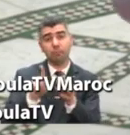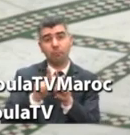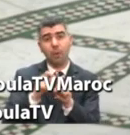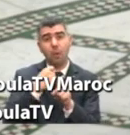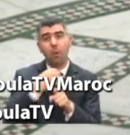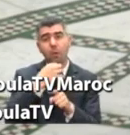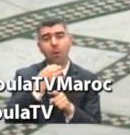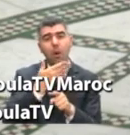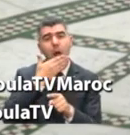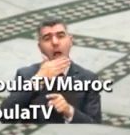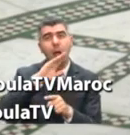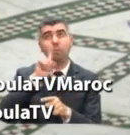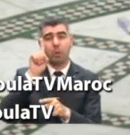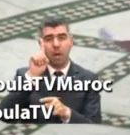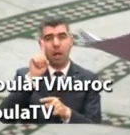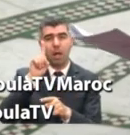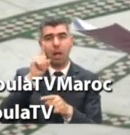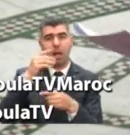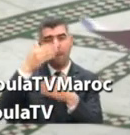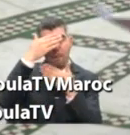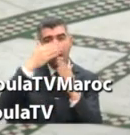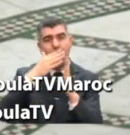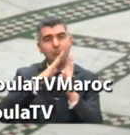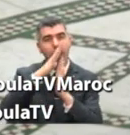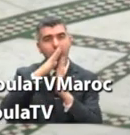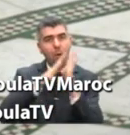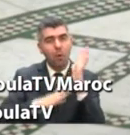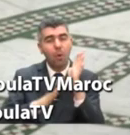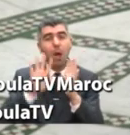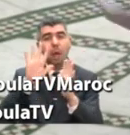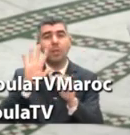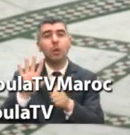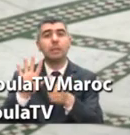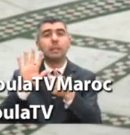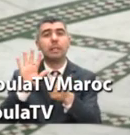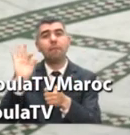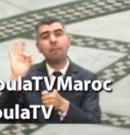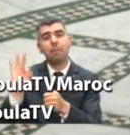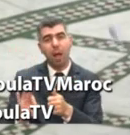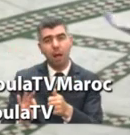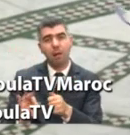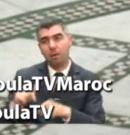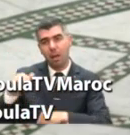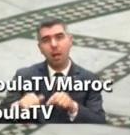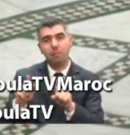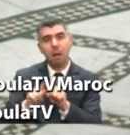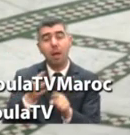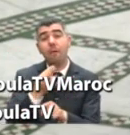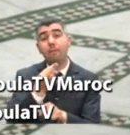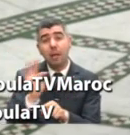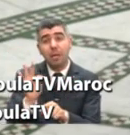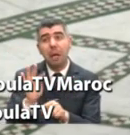الحمد لله 65% ديال يعني الحاجيات كيلبيها السوق الوطني. فرنسا راه ما كاينش حتى